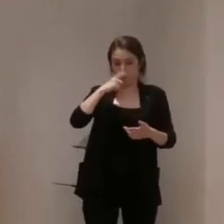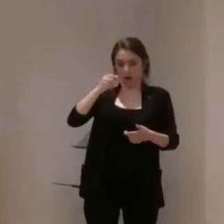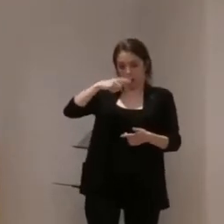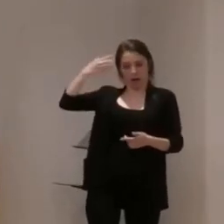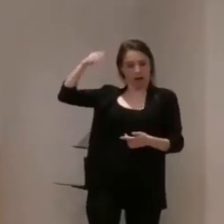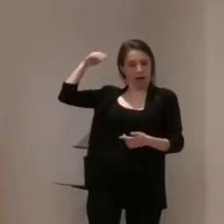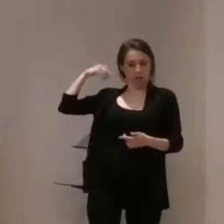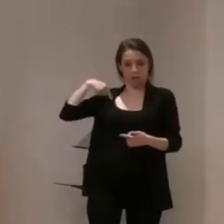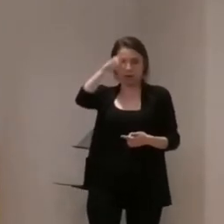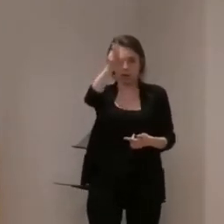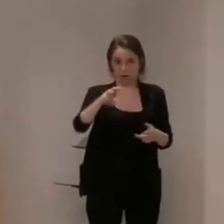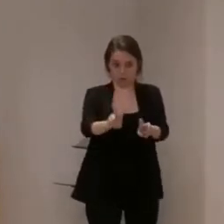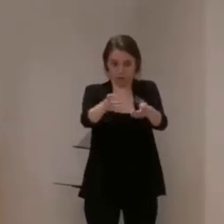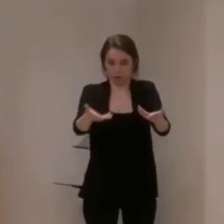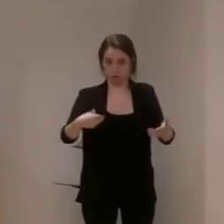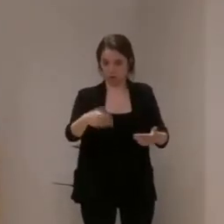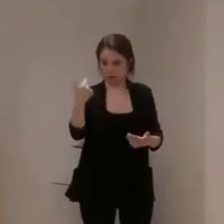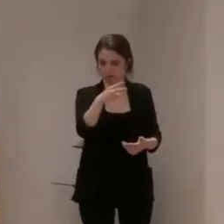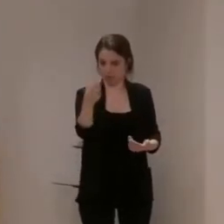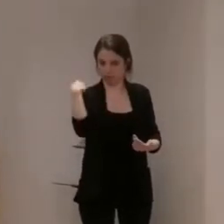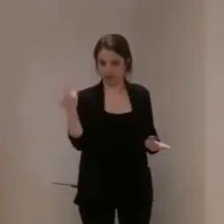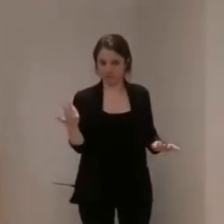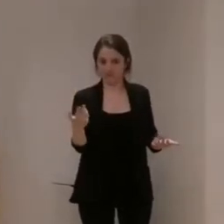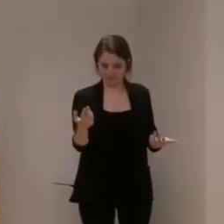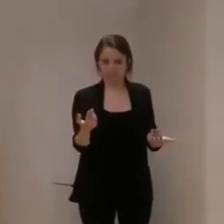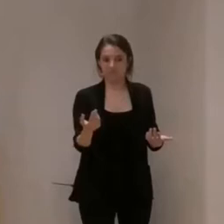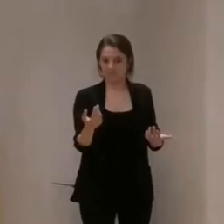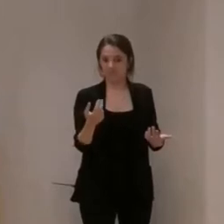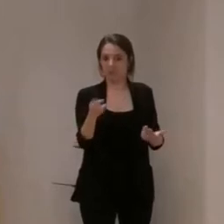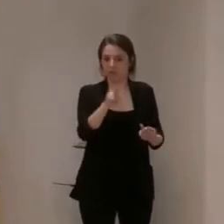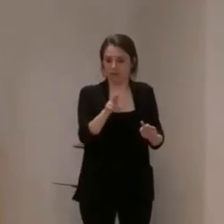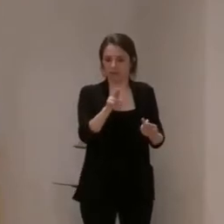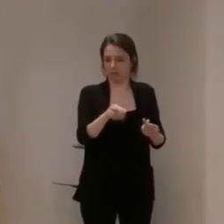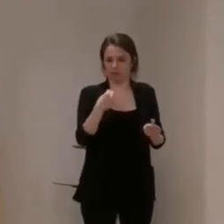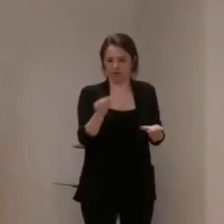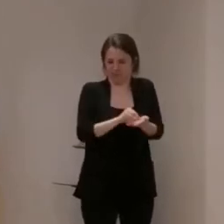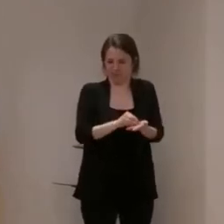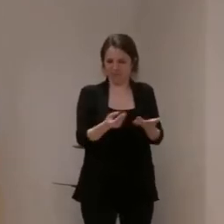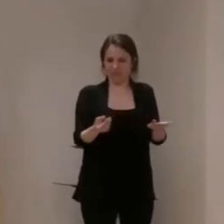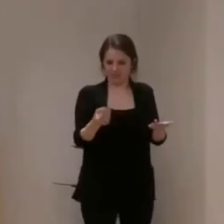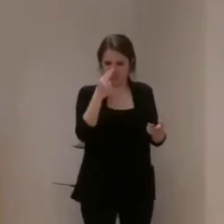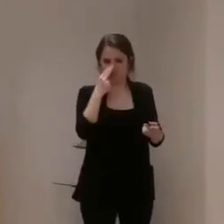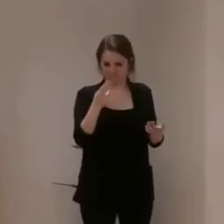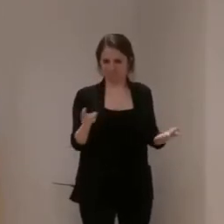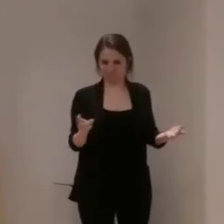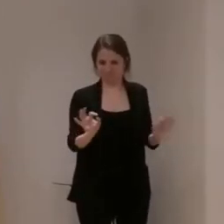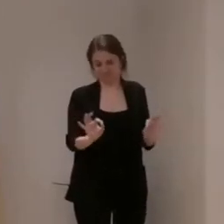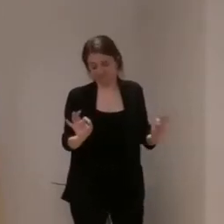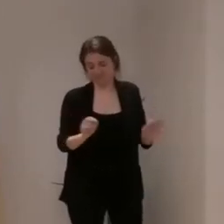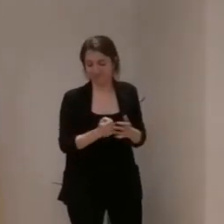semblant al que havíem viscut i per tant amb la Xènia hi tinc un lligam una mica fort en aquest sentit. Però